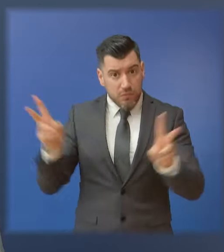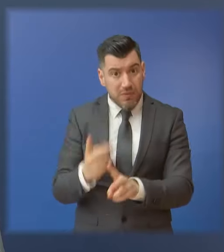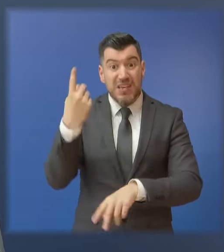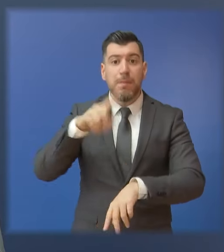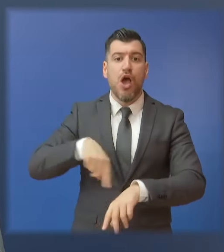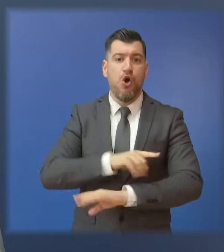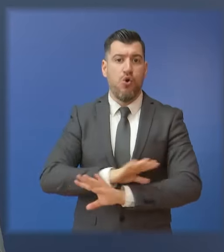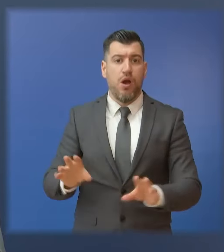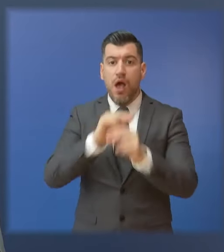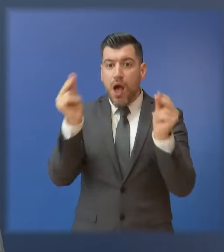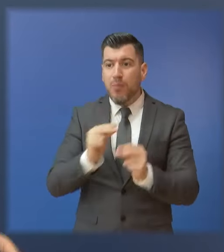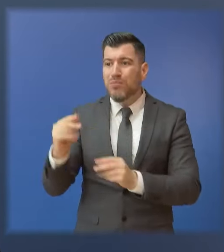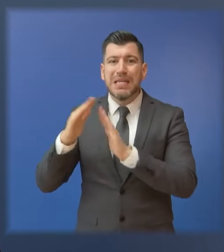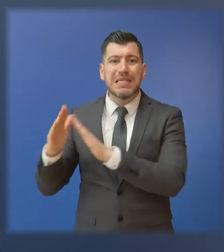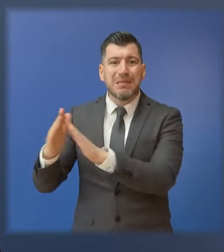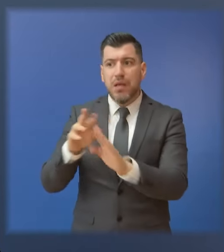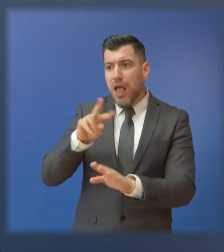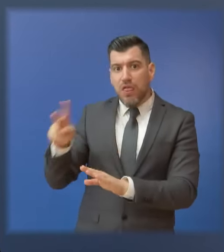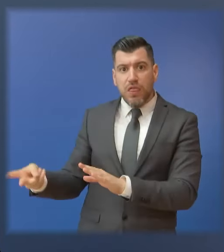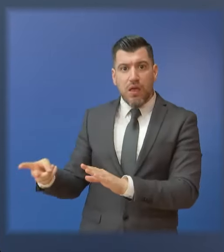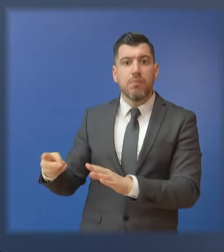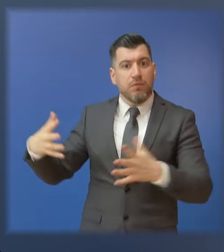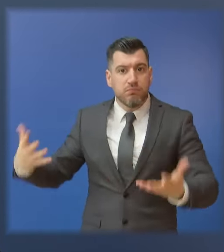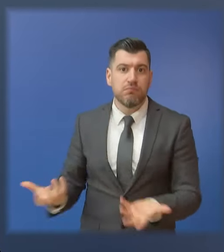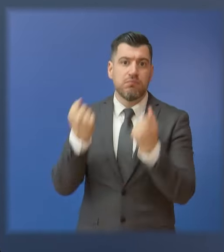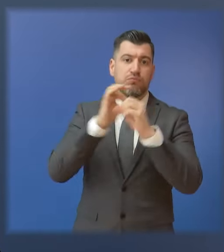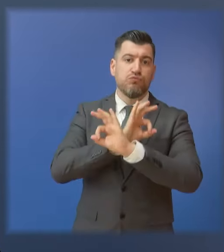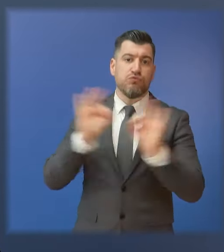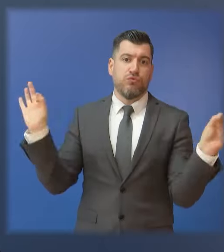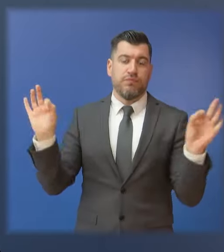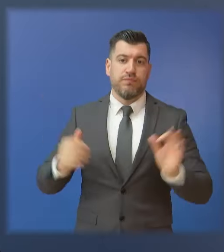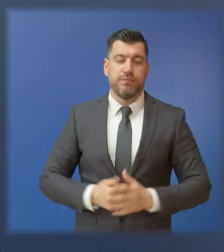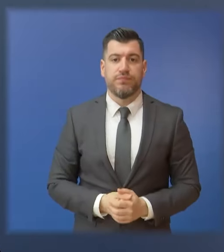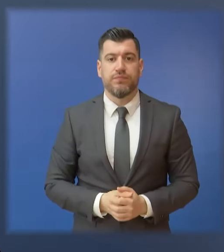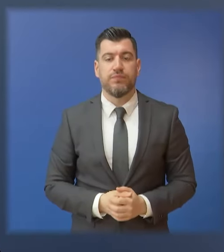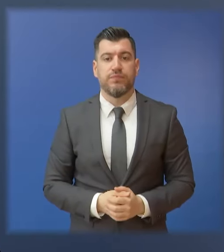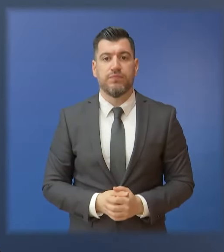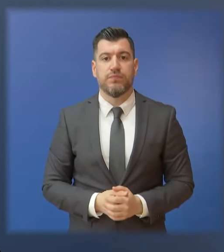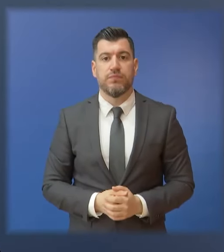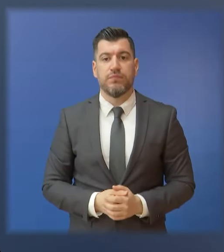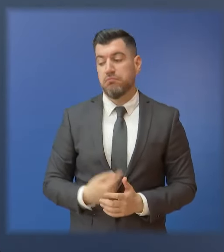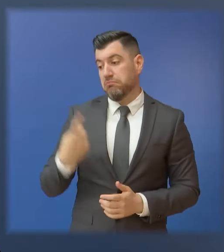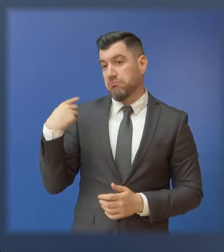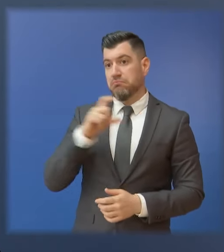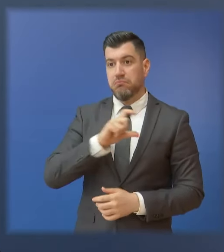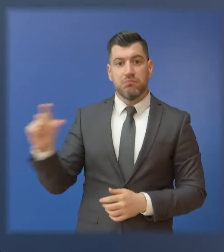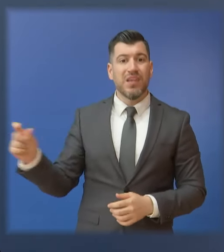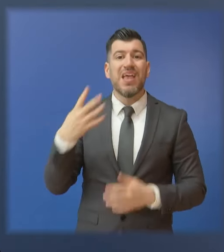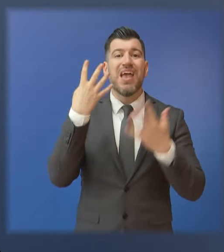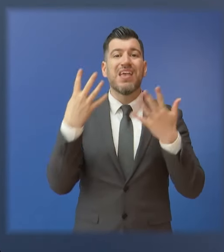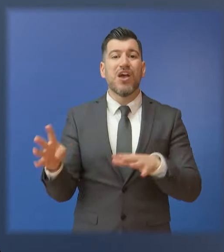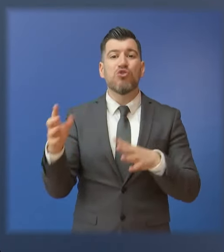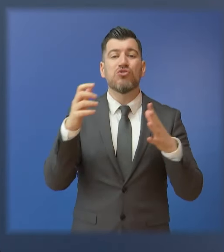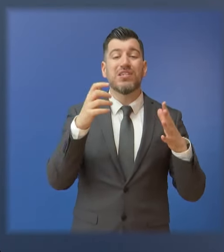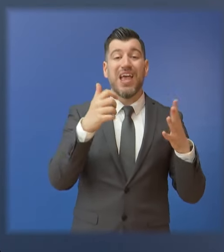ώρα σώζοντας τα σπίτια που βρίσκονταν σε απόσταση αναπνοής την περασμένη εβδομάδα 960